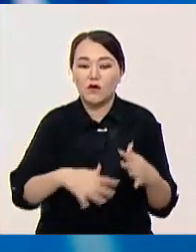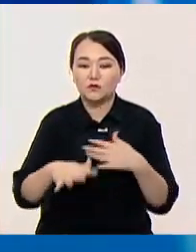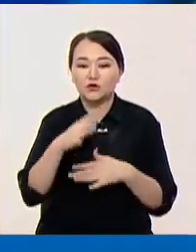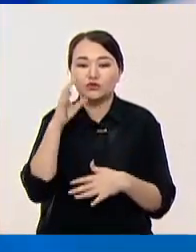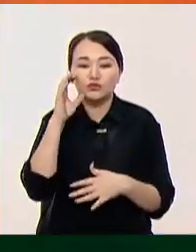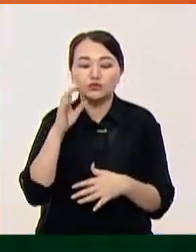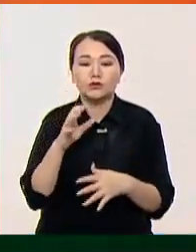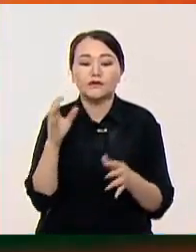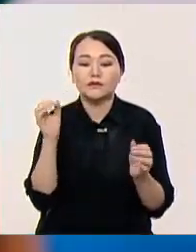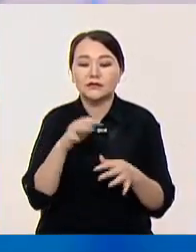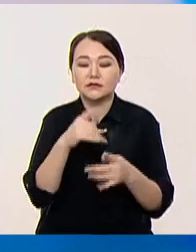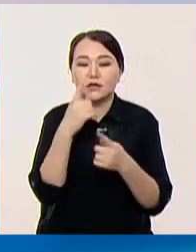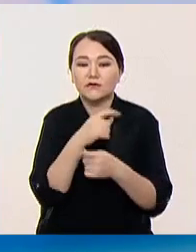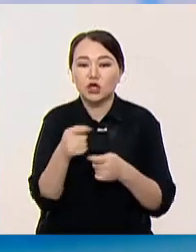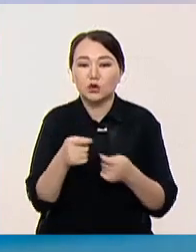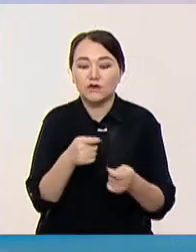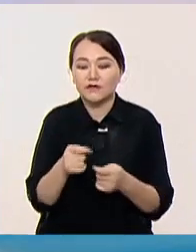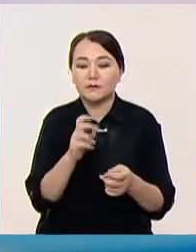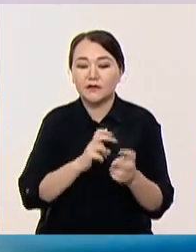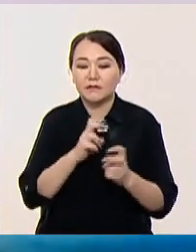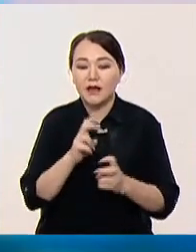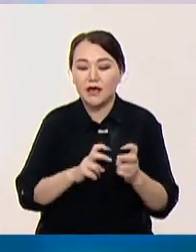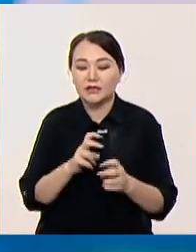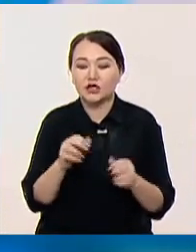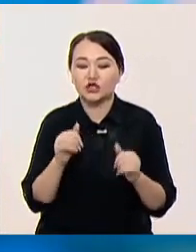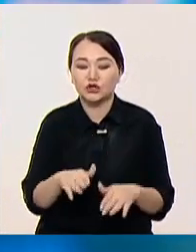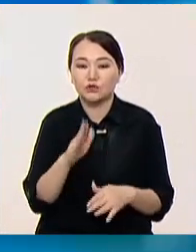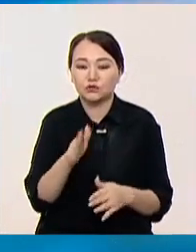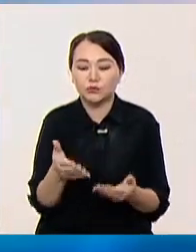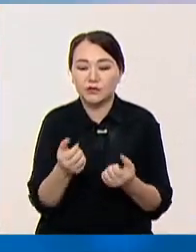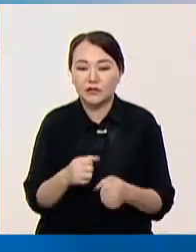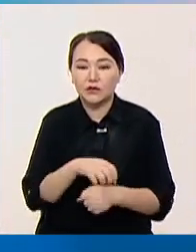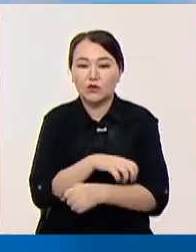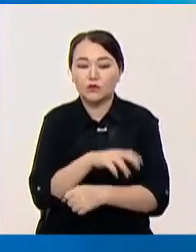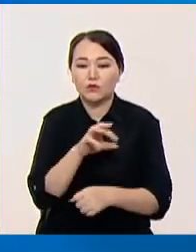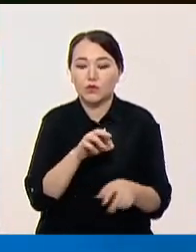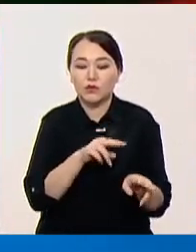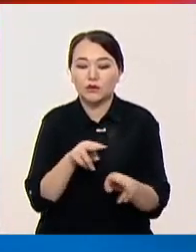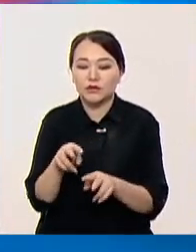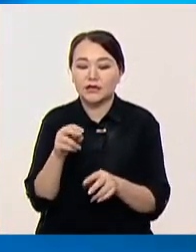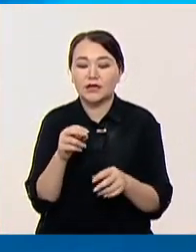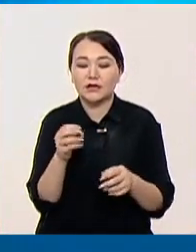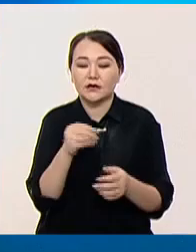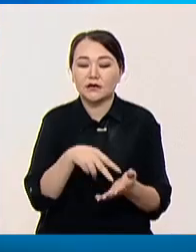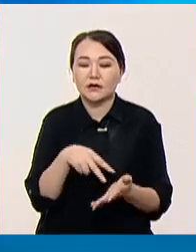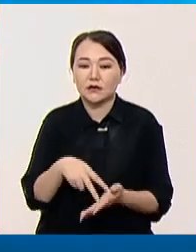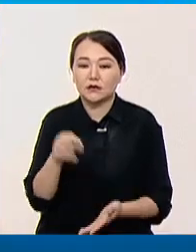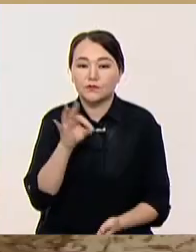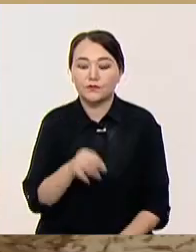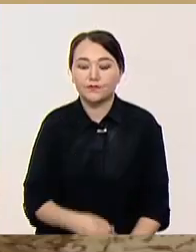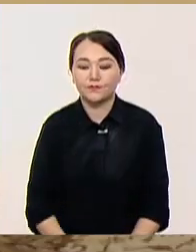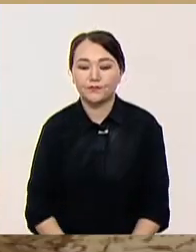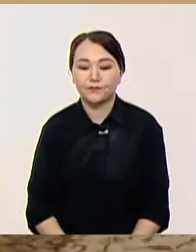слушаниях об этом заявили руководители предприятия. Решение будет принимать комитет по регулированию естественных монополий.